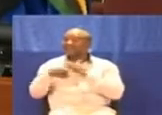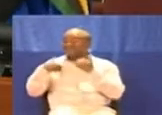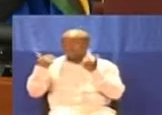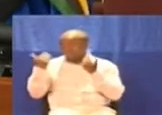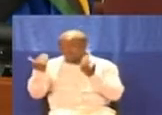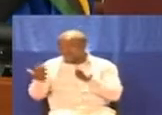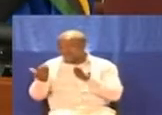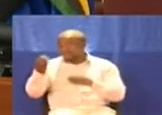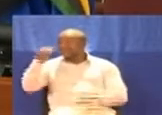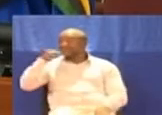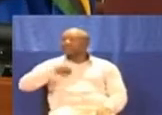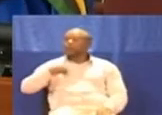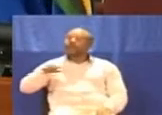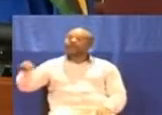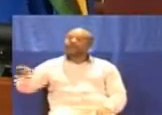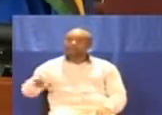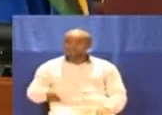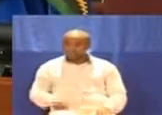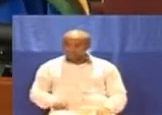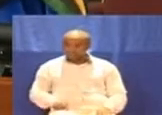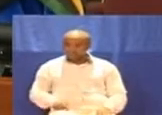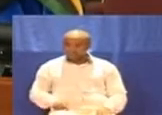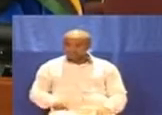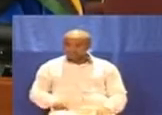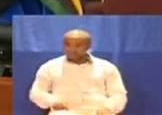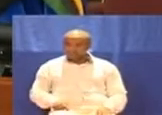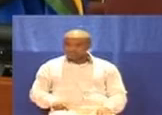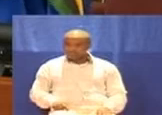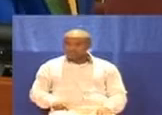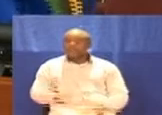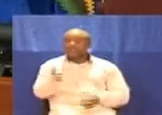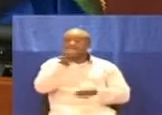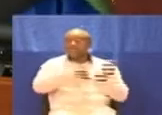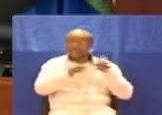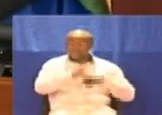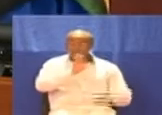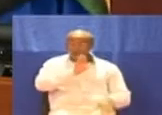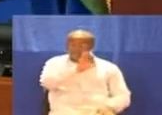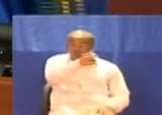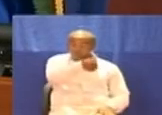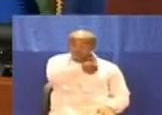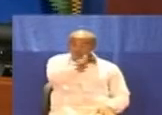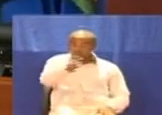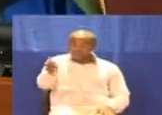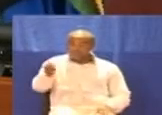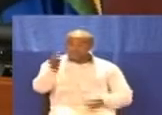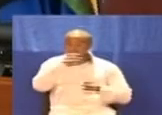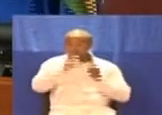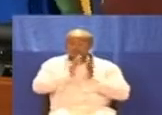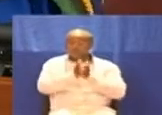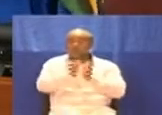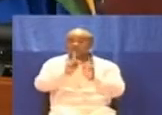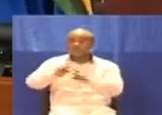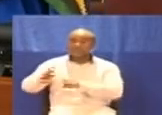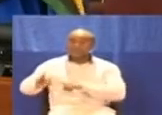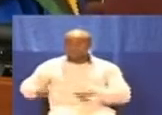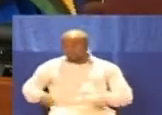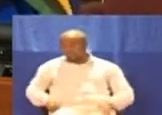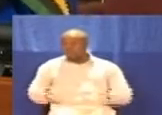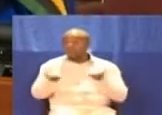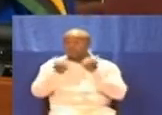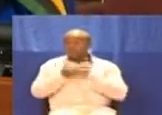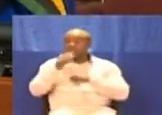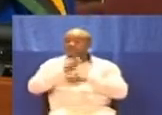hiyo, sio kwa fedha za bunge, kwa michango yenu wa bunge na michango ya wadau, sio kwa fedha za